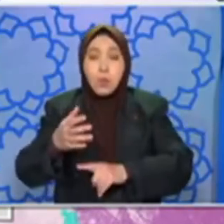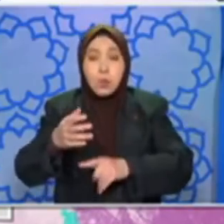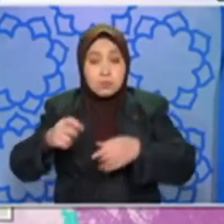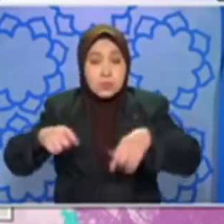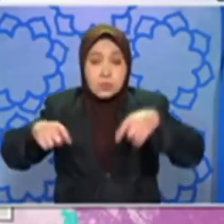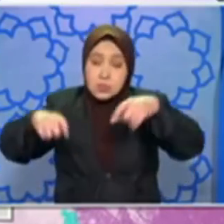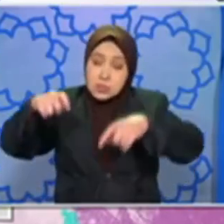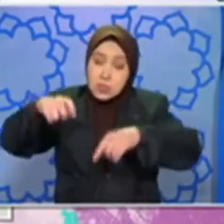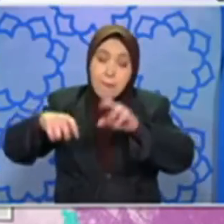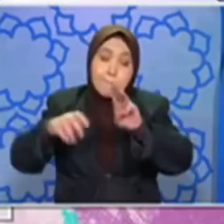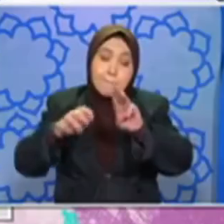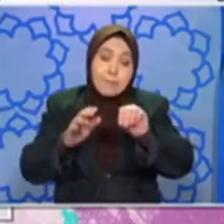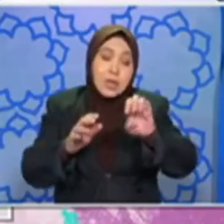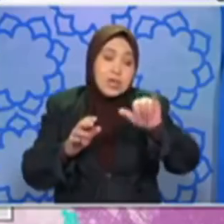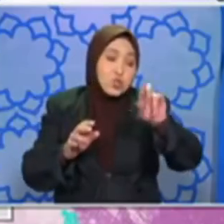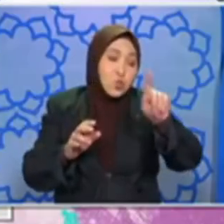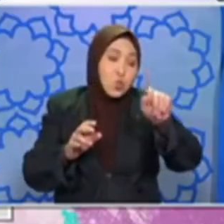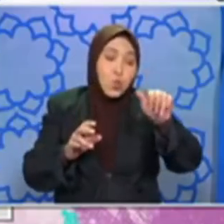بالقسطاس